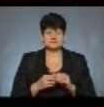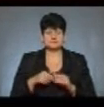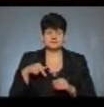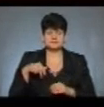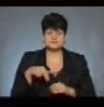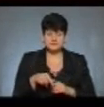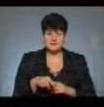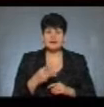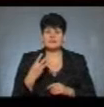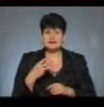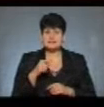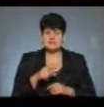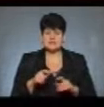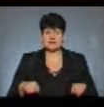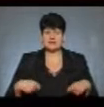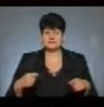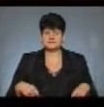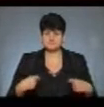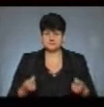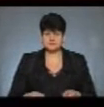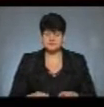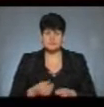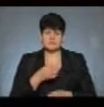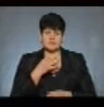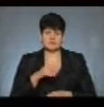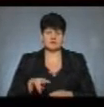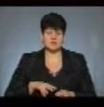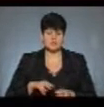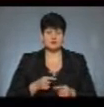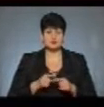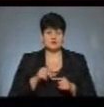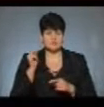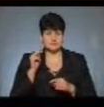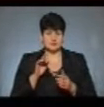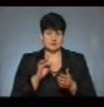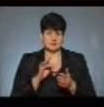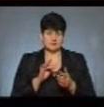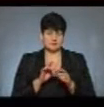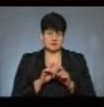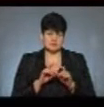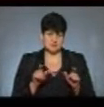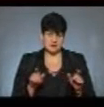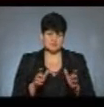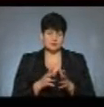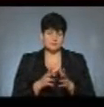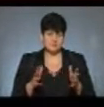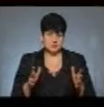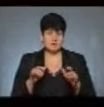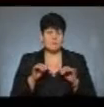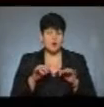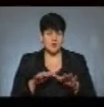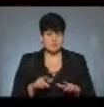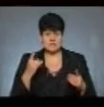апарату. 30 з них пересуваються на інвалідних візках, повідомила директорка цього навчального закладу Ірина Король. Більше про акцію